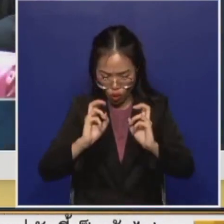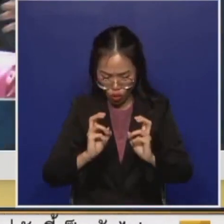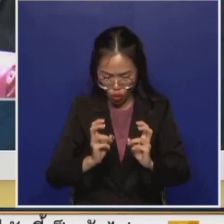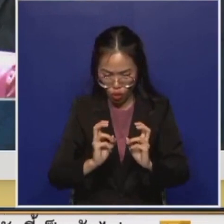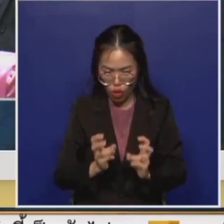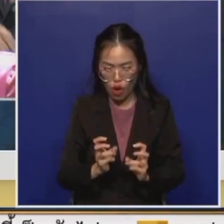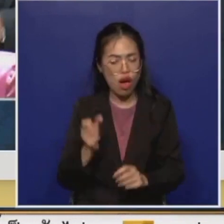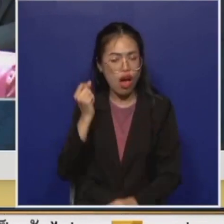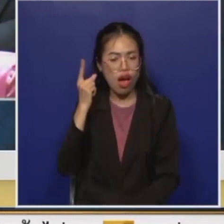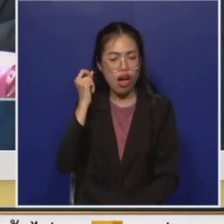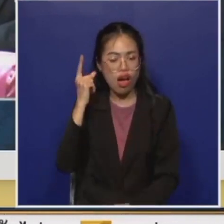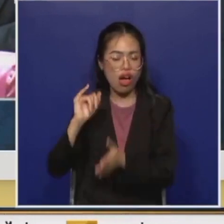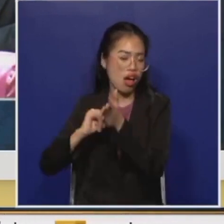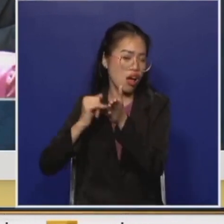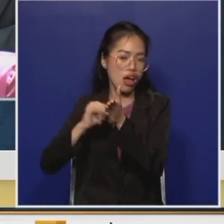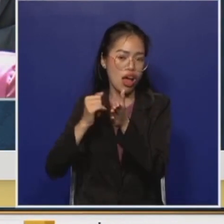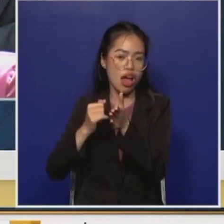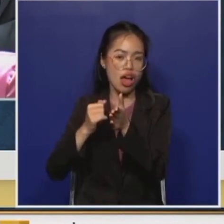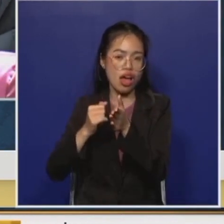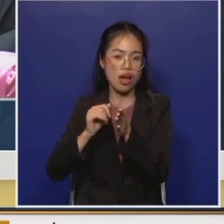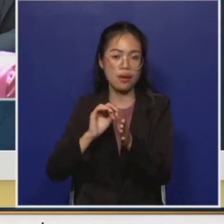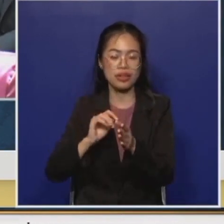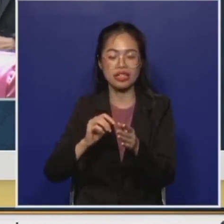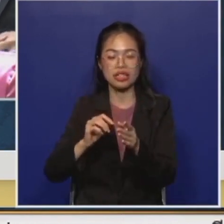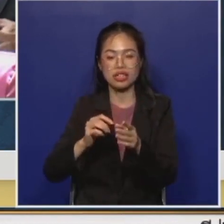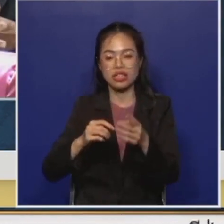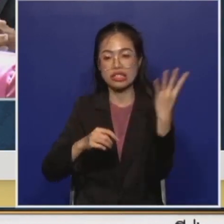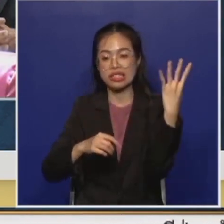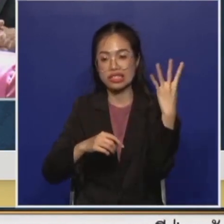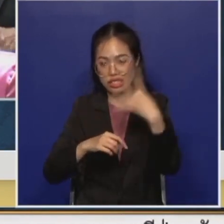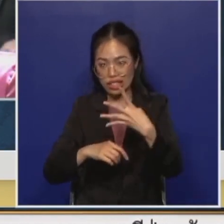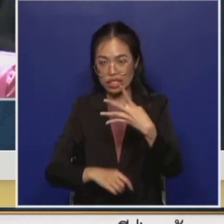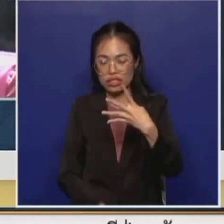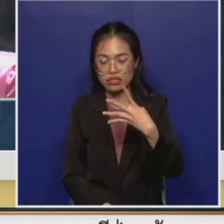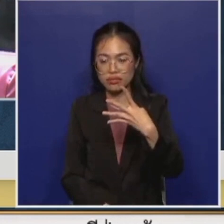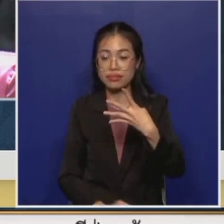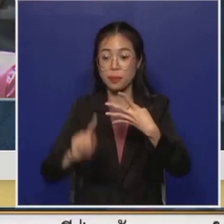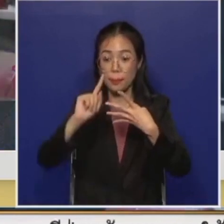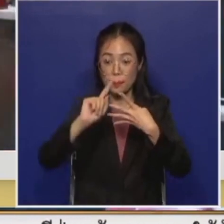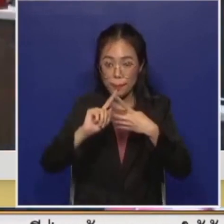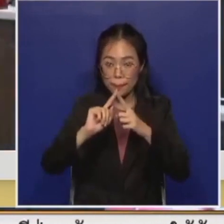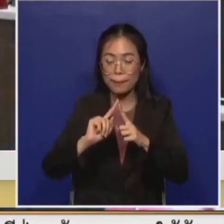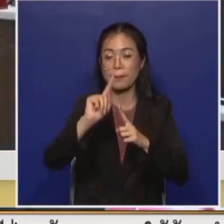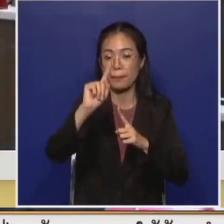ธำฐ เป็นเรื่องของ